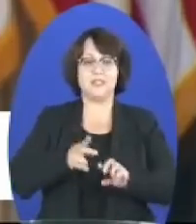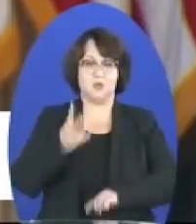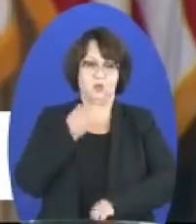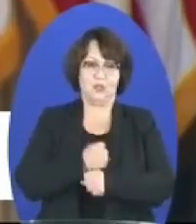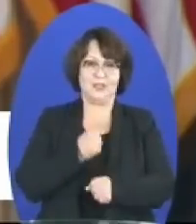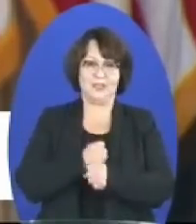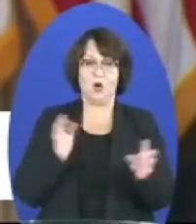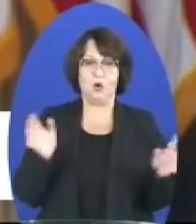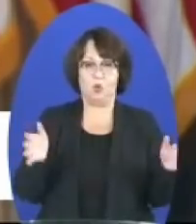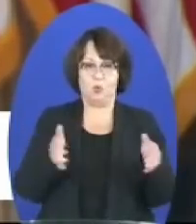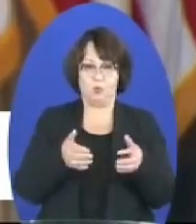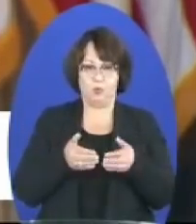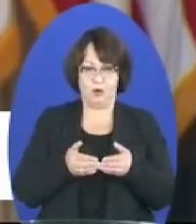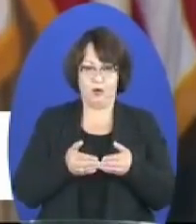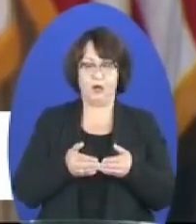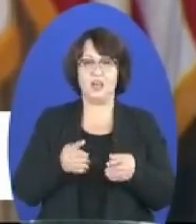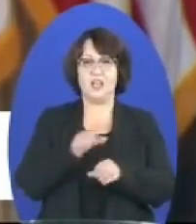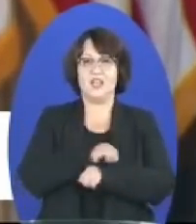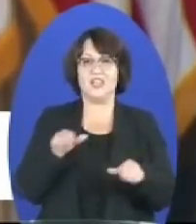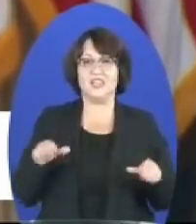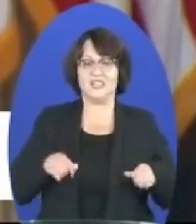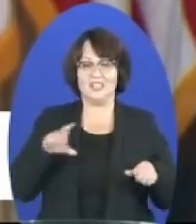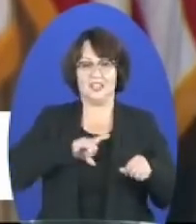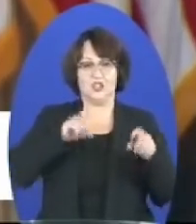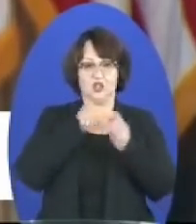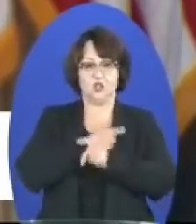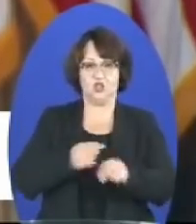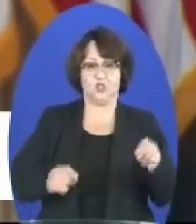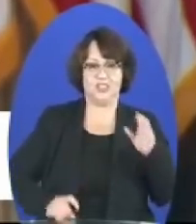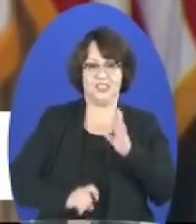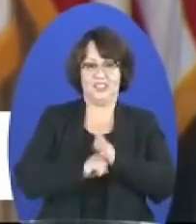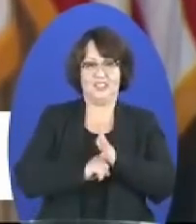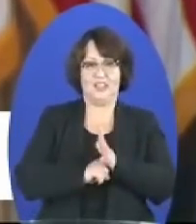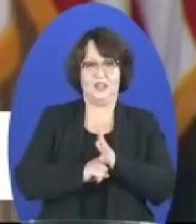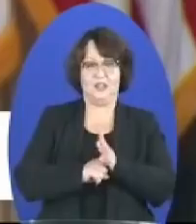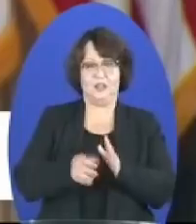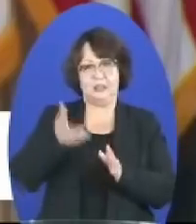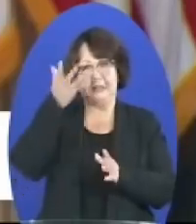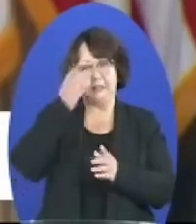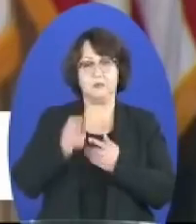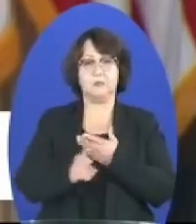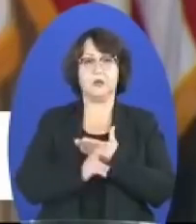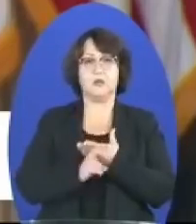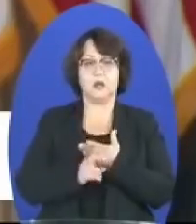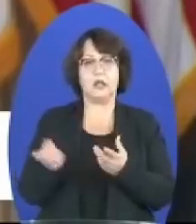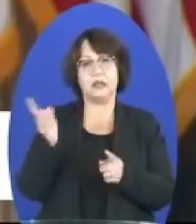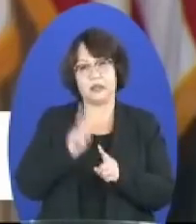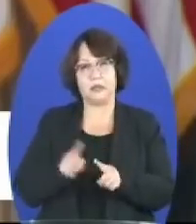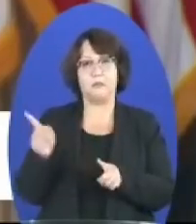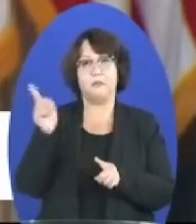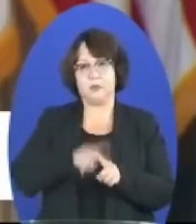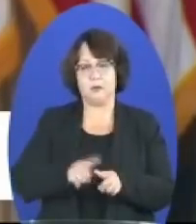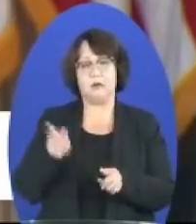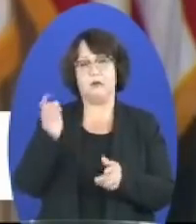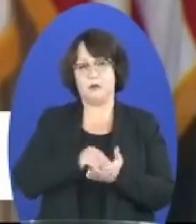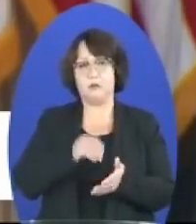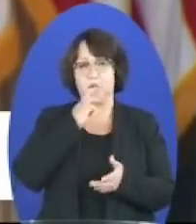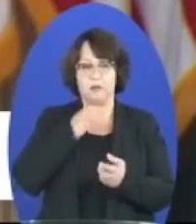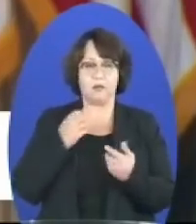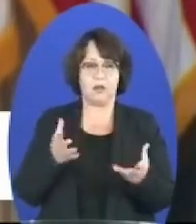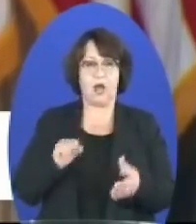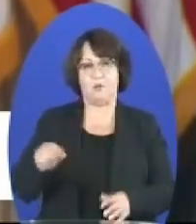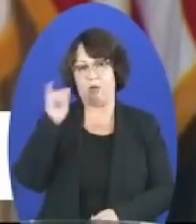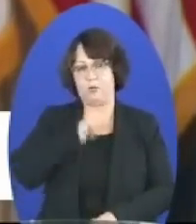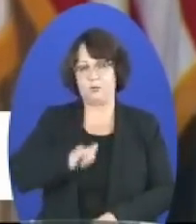ажиллагааг хумихын зэрэгцээгээр ард түмнийх нь эрхчлөөг хязгаарлана гэж болгоомжилж байгаагаа удаа дараа мэдгдсэн юм а. Иймд